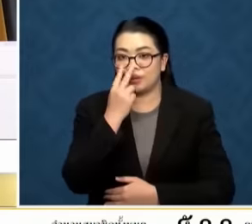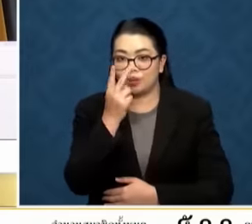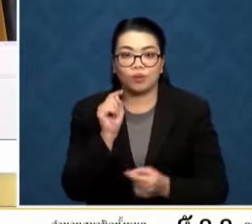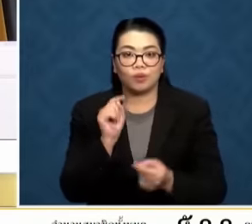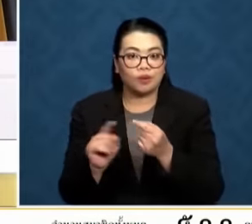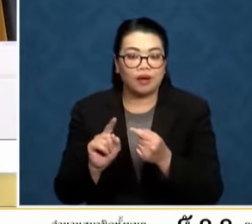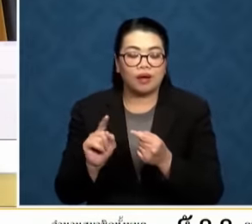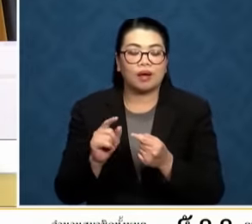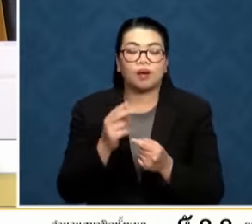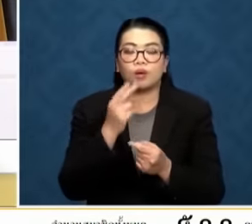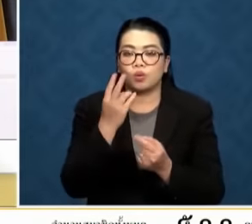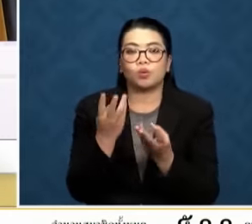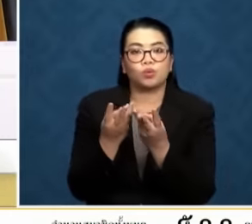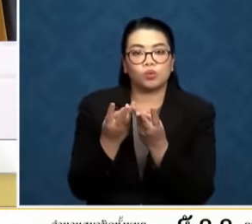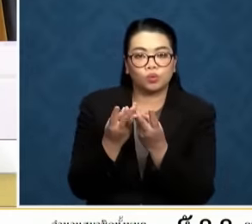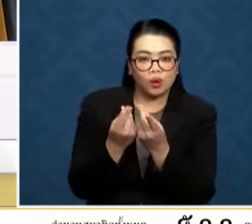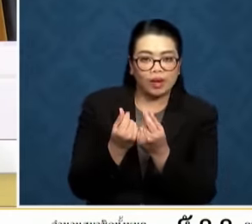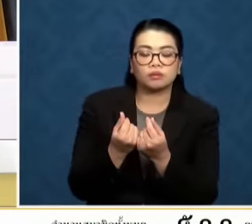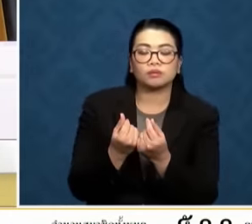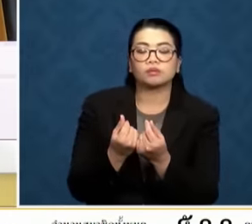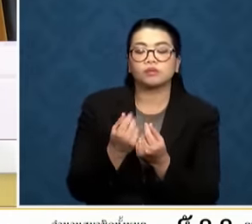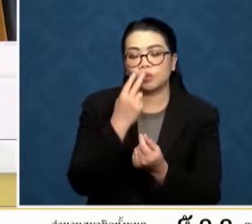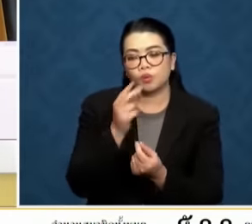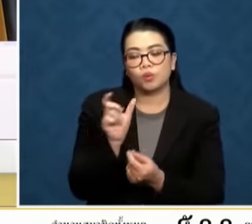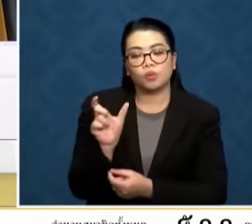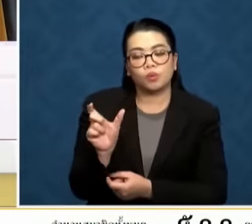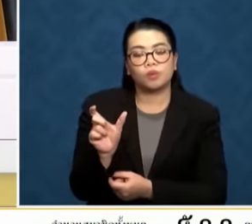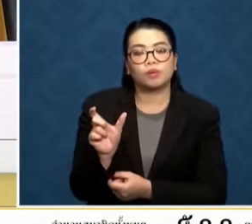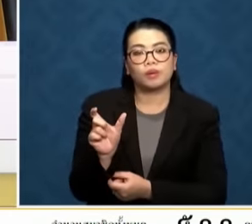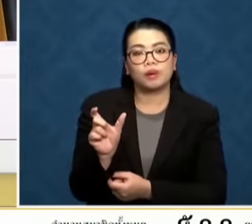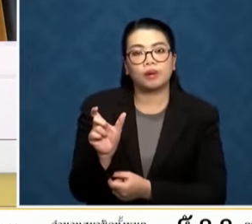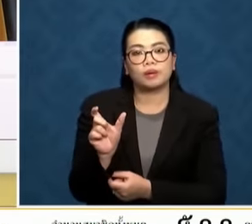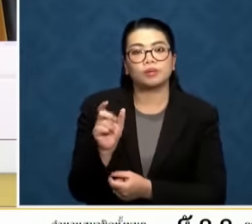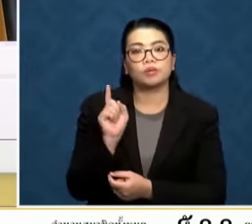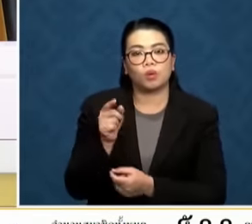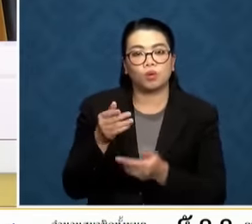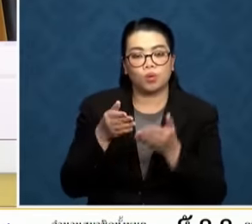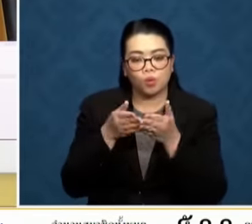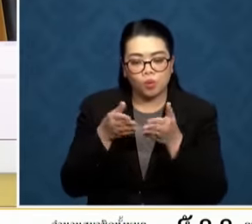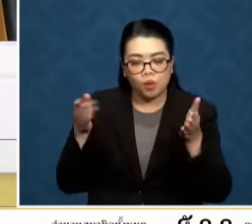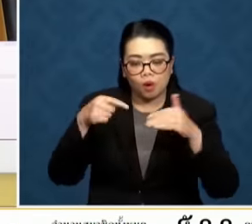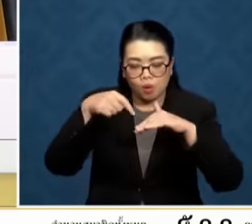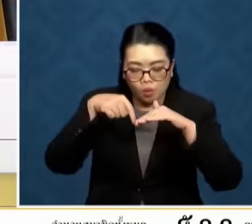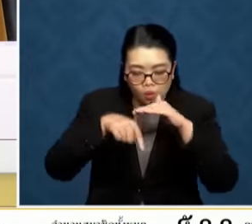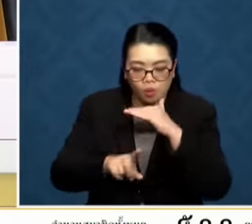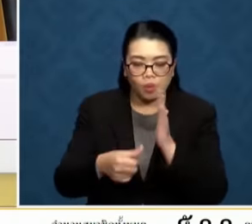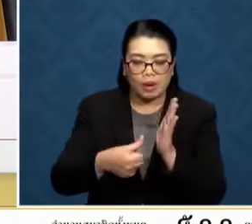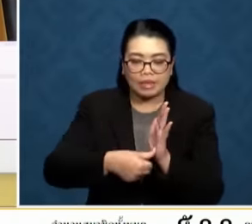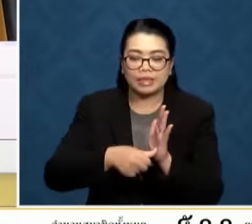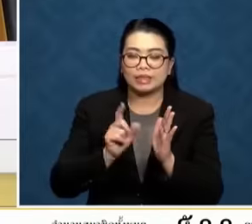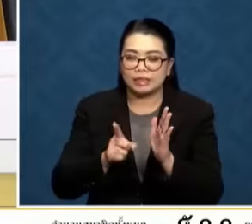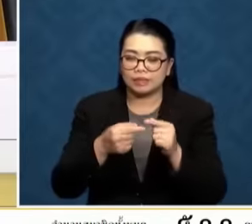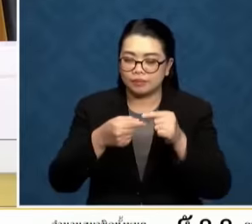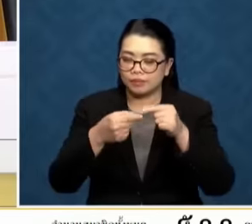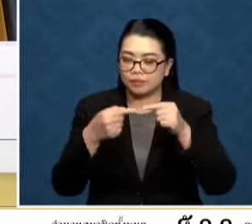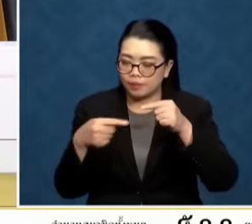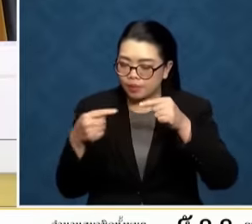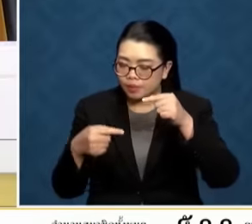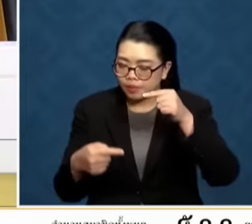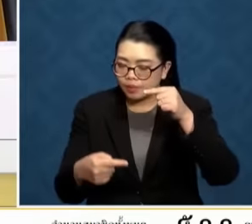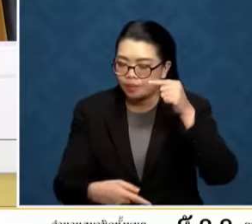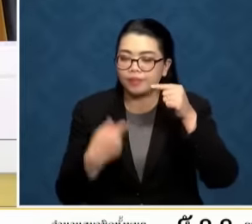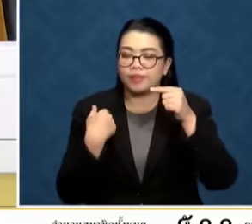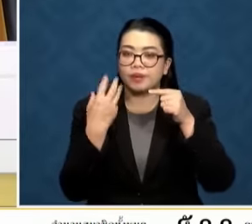ที่มองไปด้วตัวเลขเลขโดดๆนั้นอาจจะยังไม่ครอบคลุมเราต้องดูไปถึงไส้ในของหนี้สาธารณะ